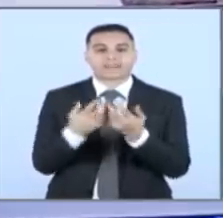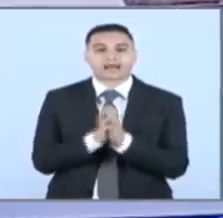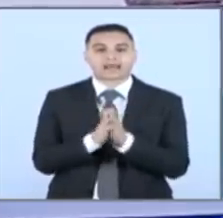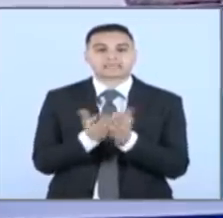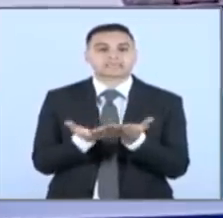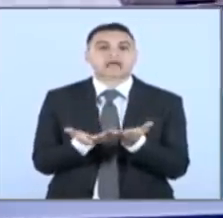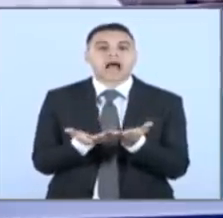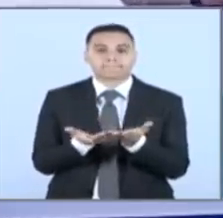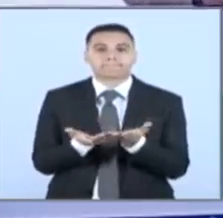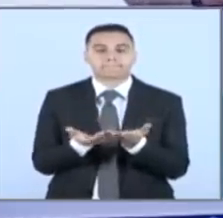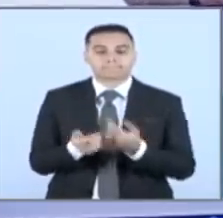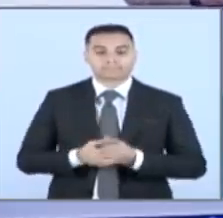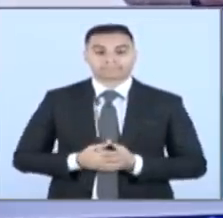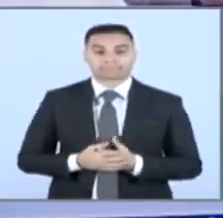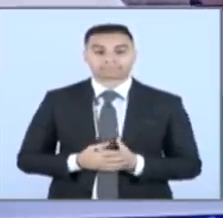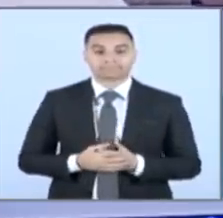15 في 9 زائد 140 في 8